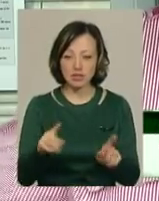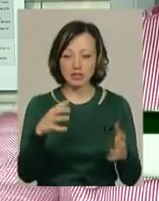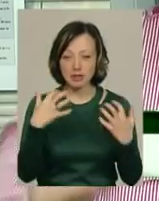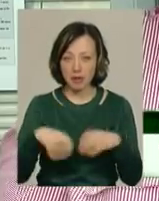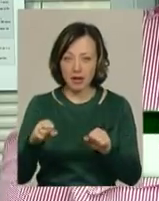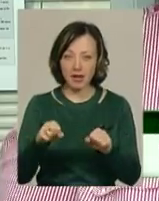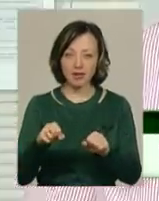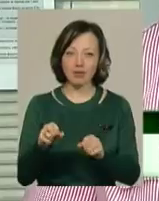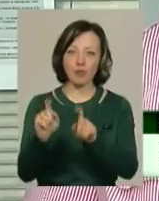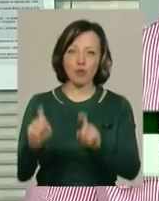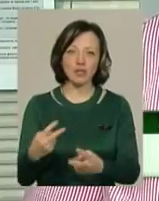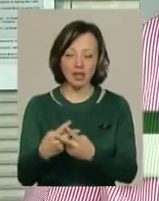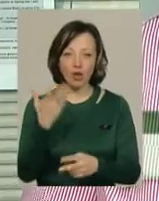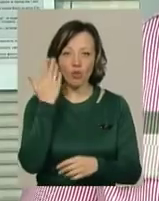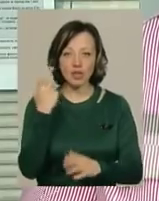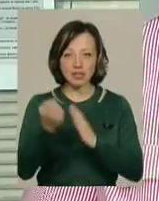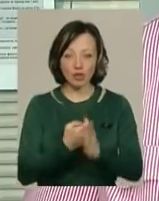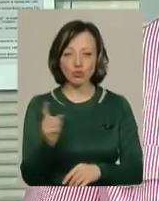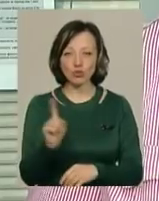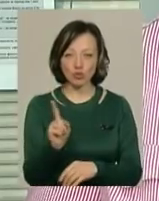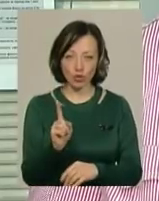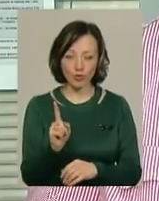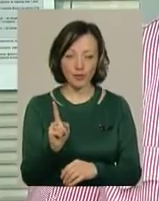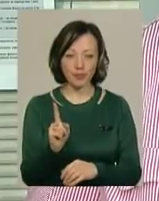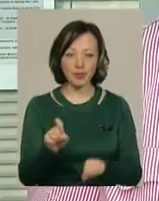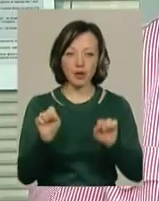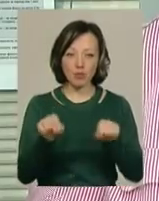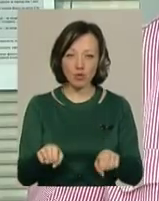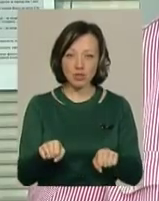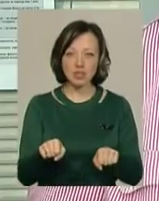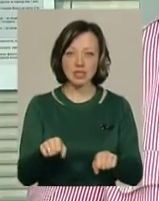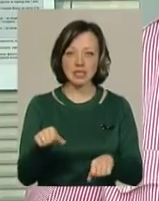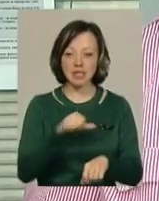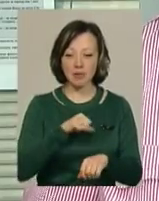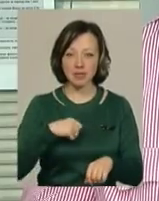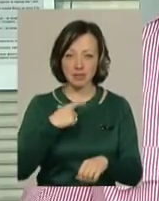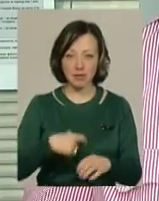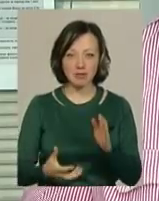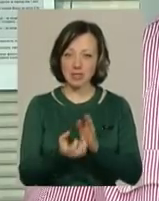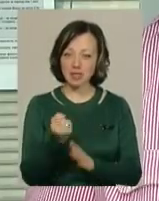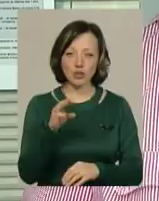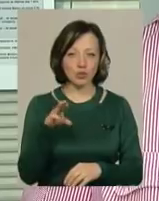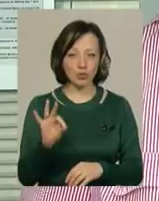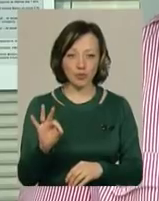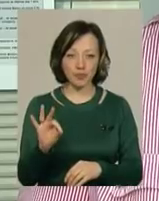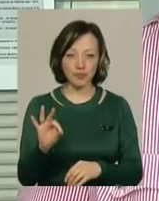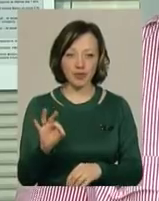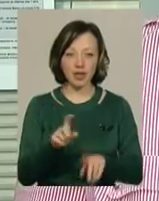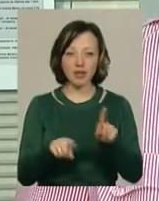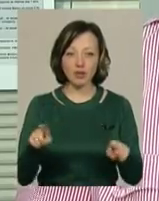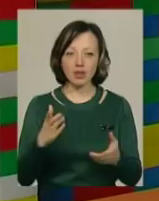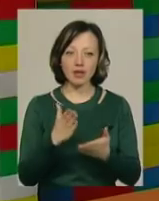заберіть його, посадіть. Коли дізнаються, що можна тільки самі себе спасти, то інколи